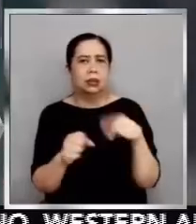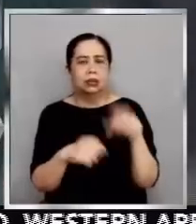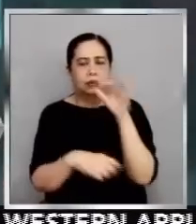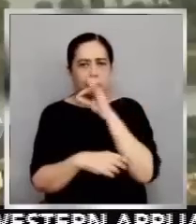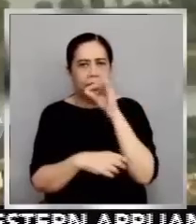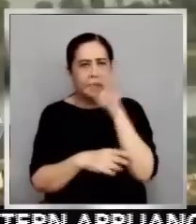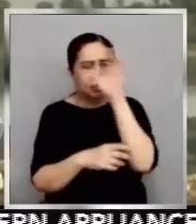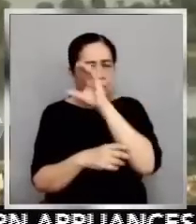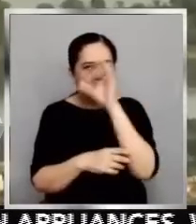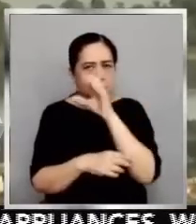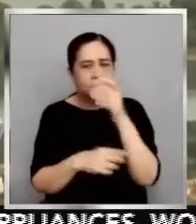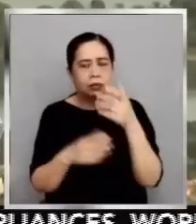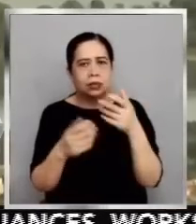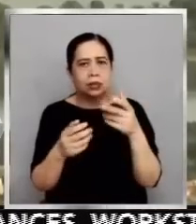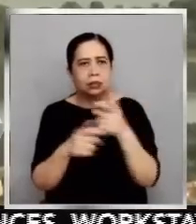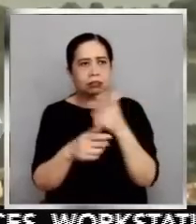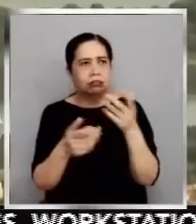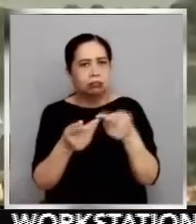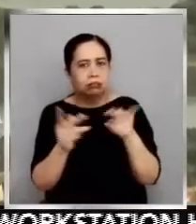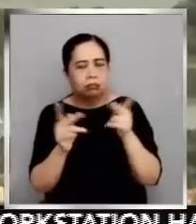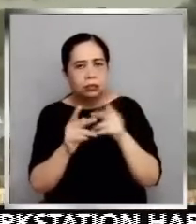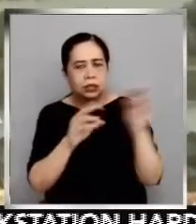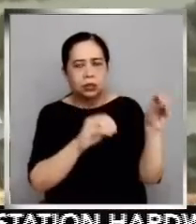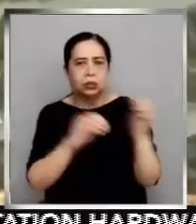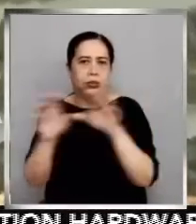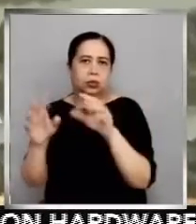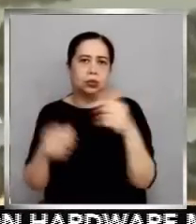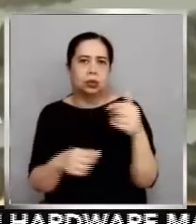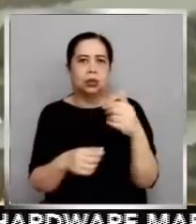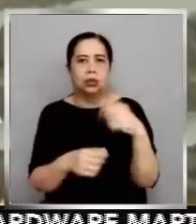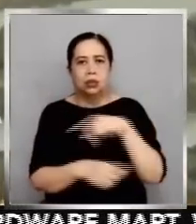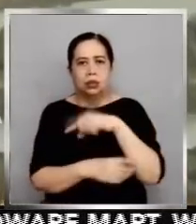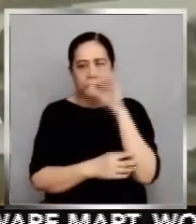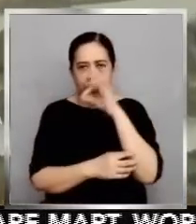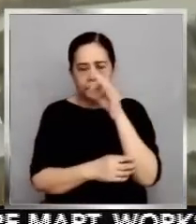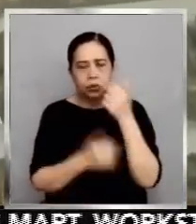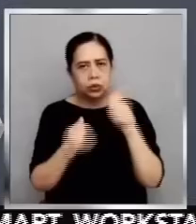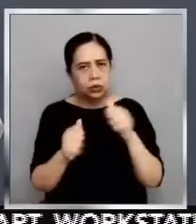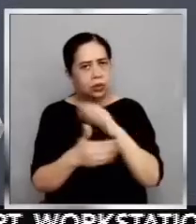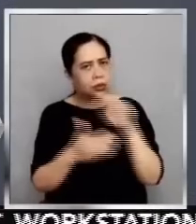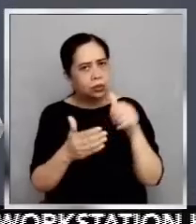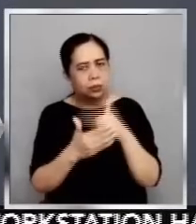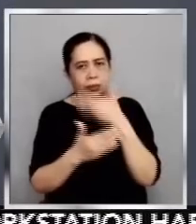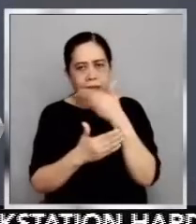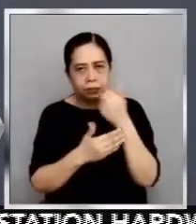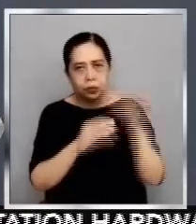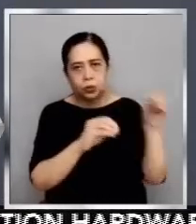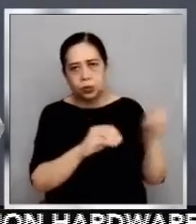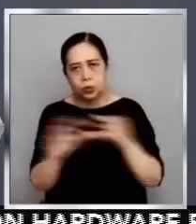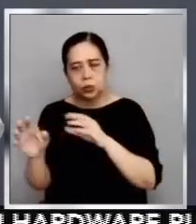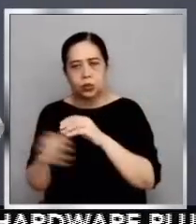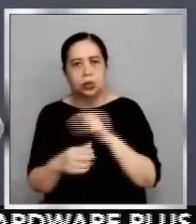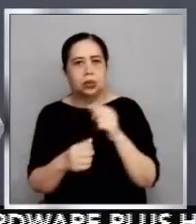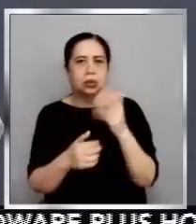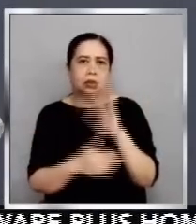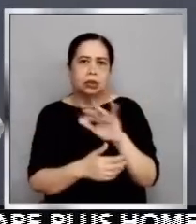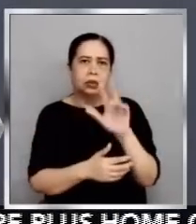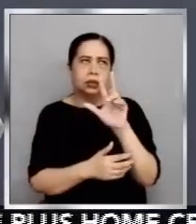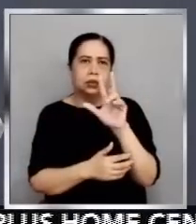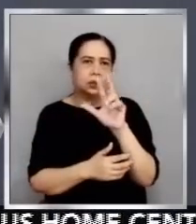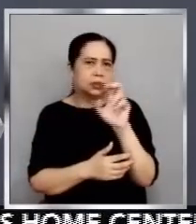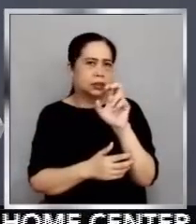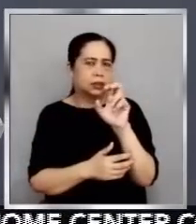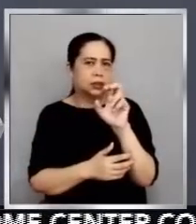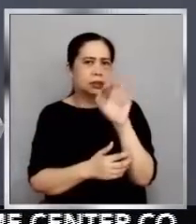route para mailikas ang ating mga kababayan. Ginagawa pa rin daw nilang lahat para ma-evacuate ang nasa 300